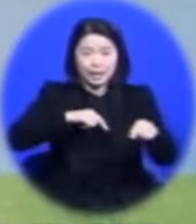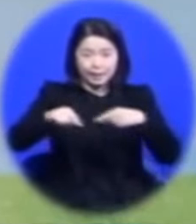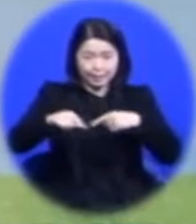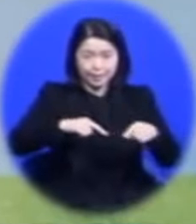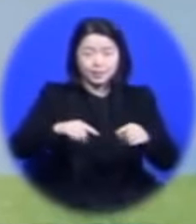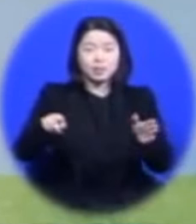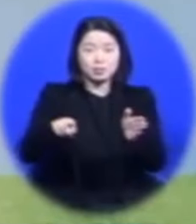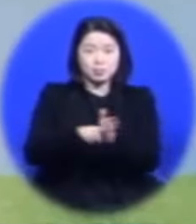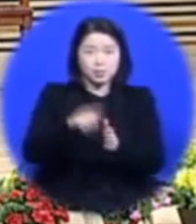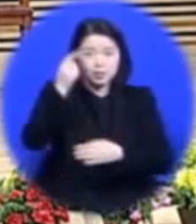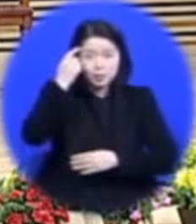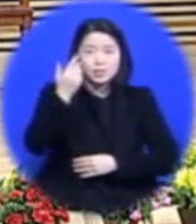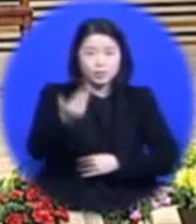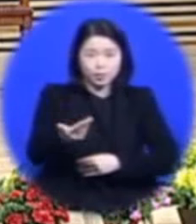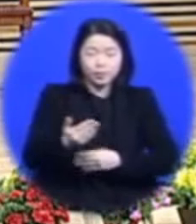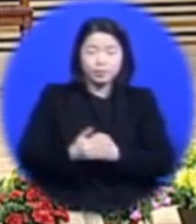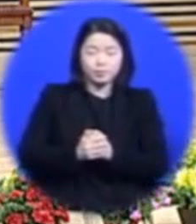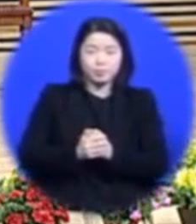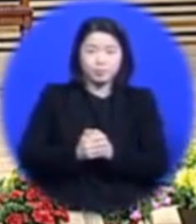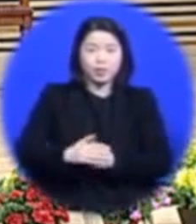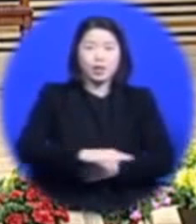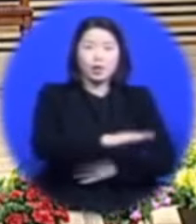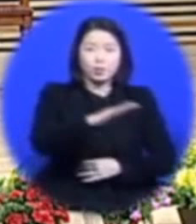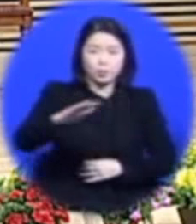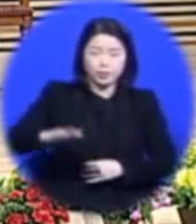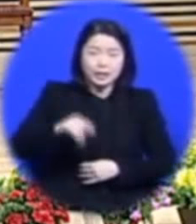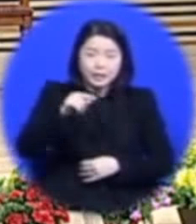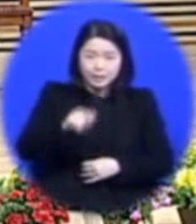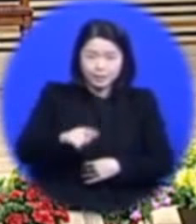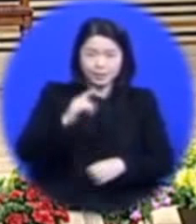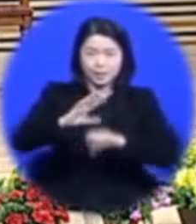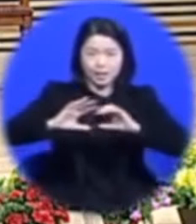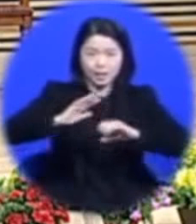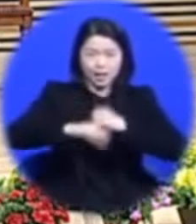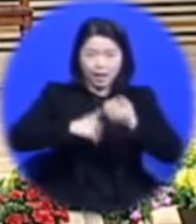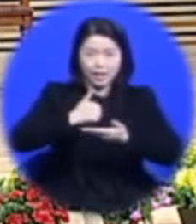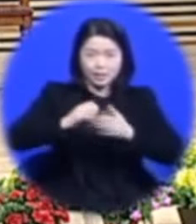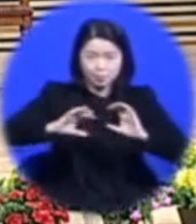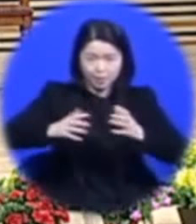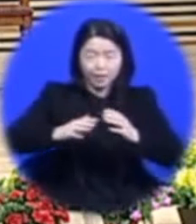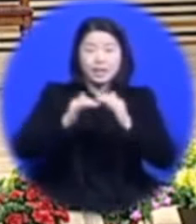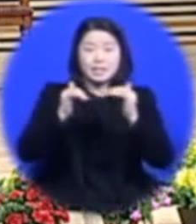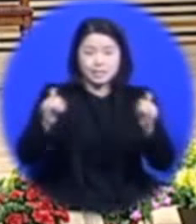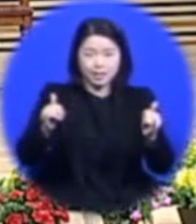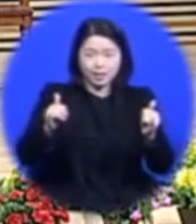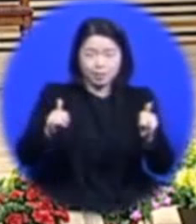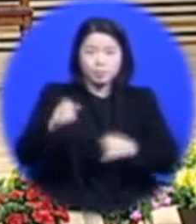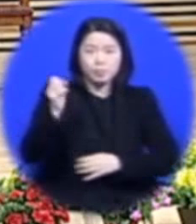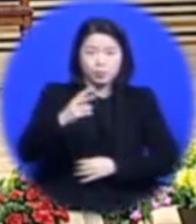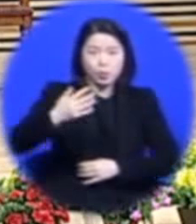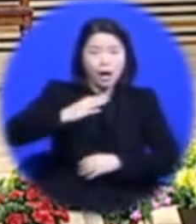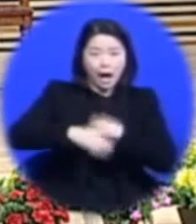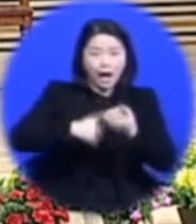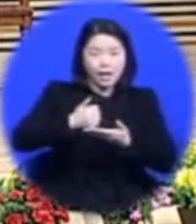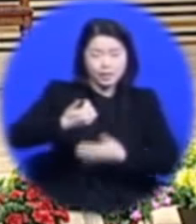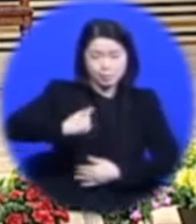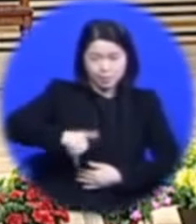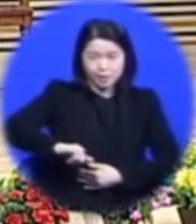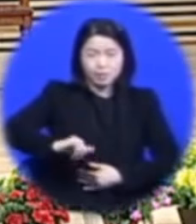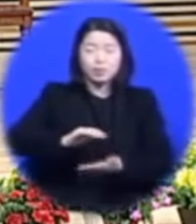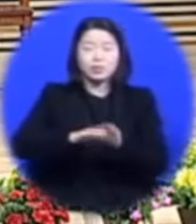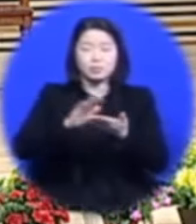것을 믿으시죠 우리들은 그 하나님의 나라의 들이고 또 하나님의 자 입니다